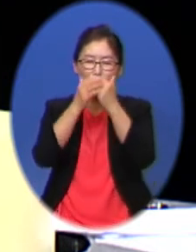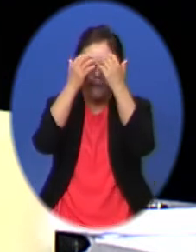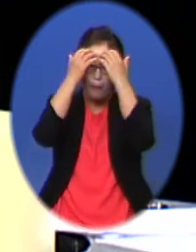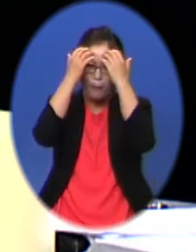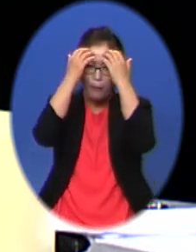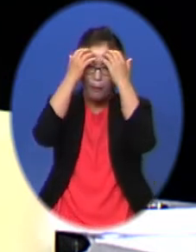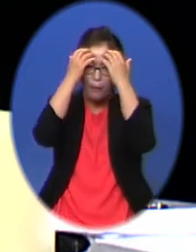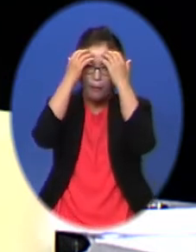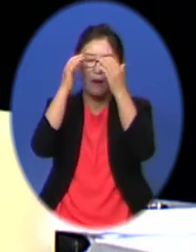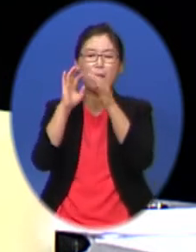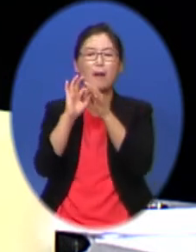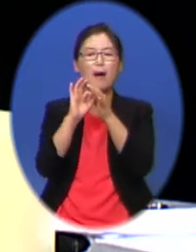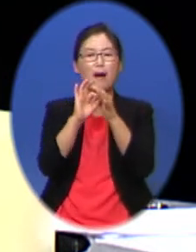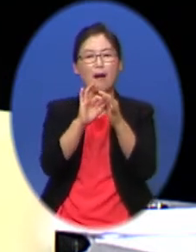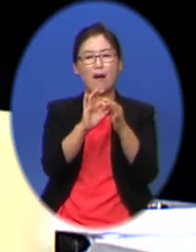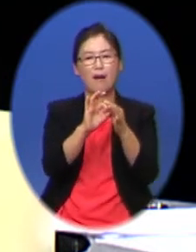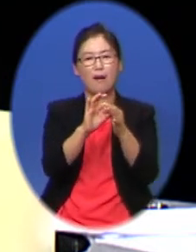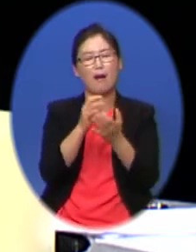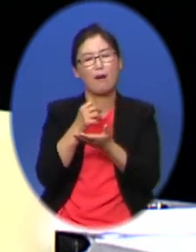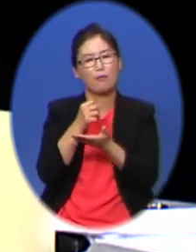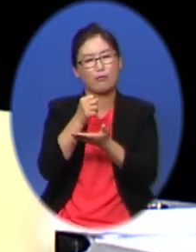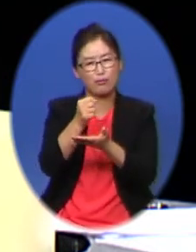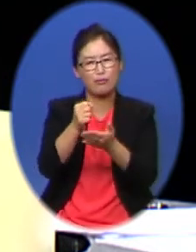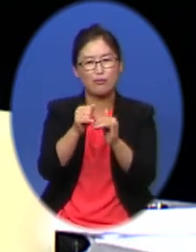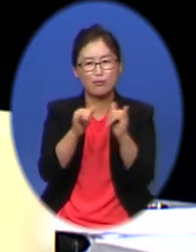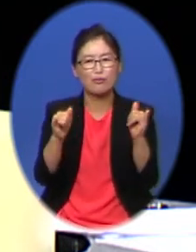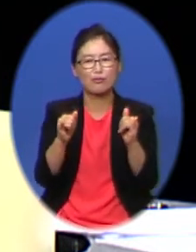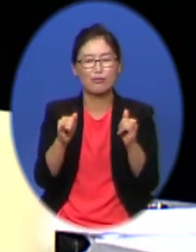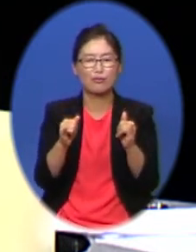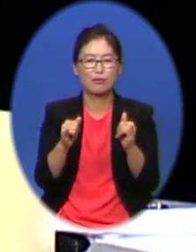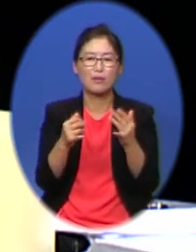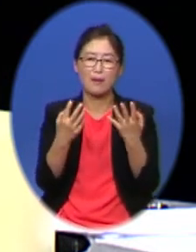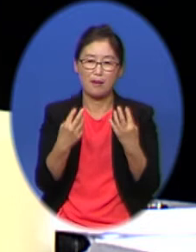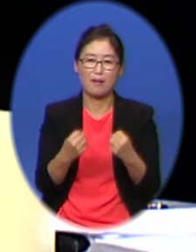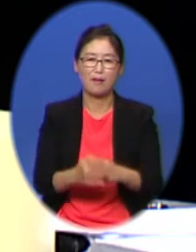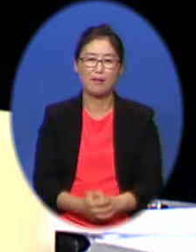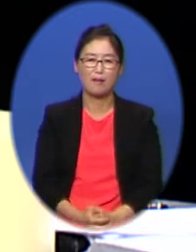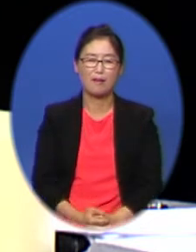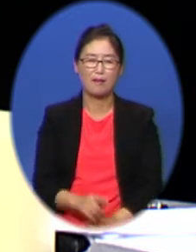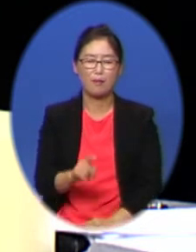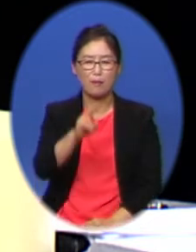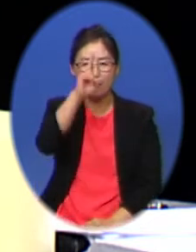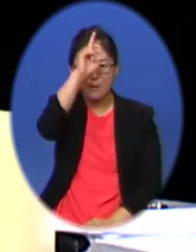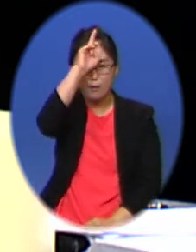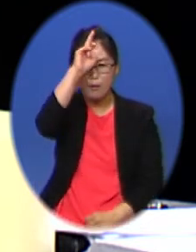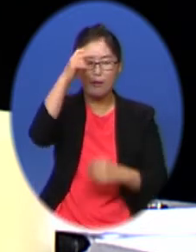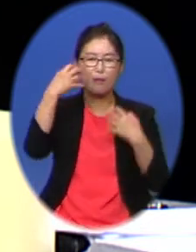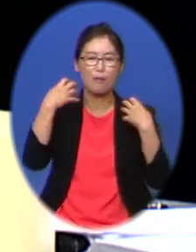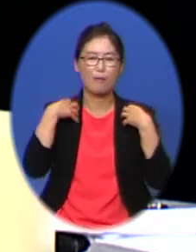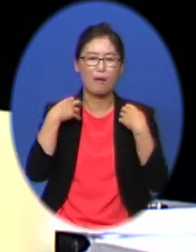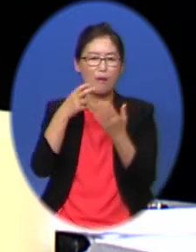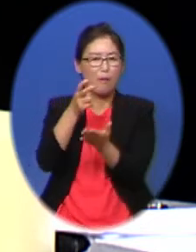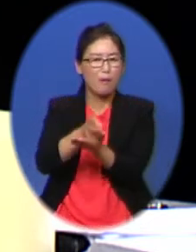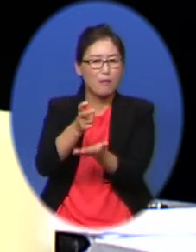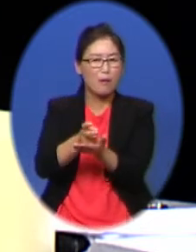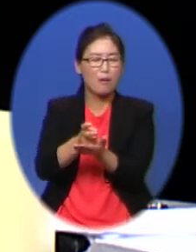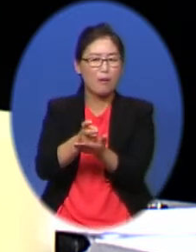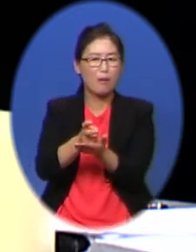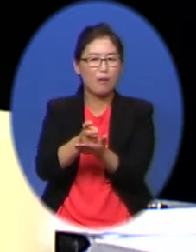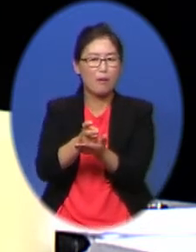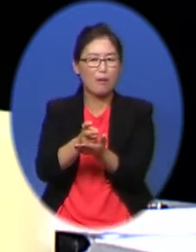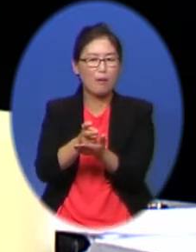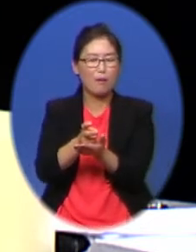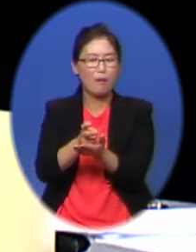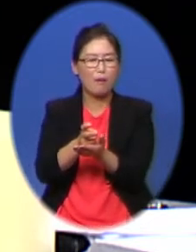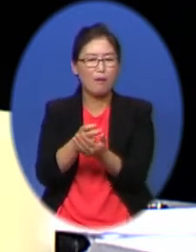분들이 많다고 합니다. 특히 이분들 중에는 정부와 힘든 법정 싸움까지 하고